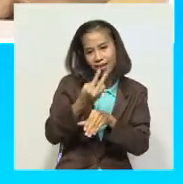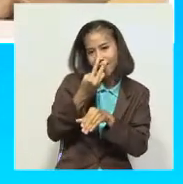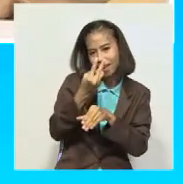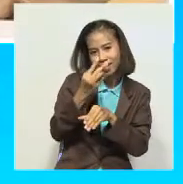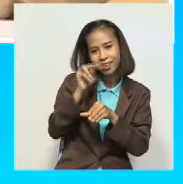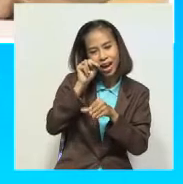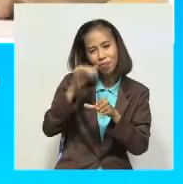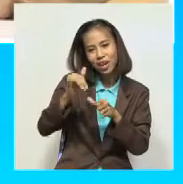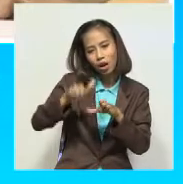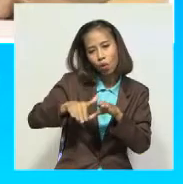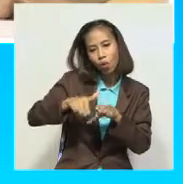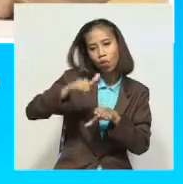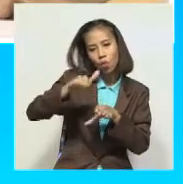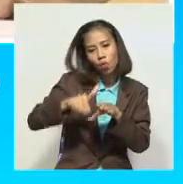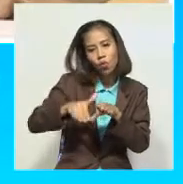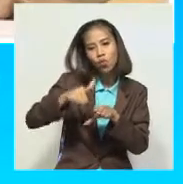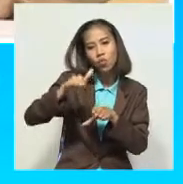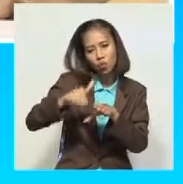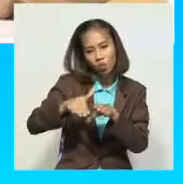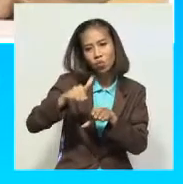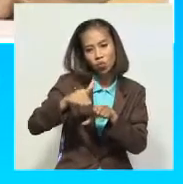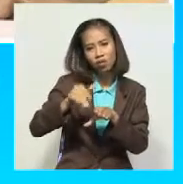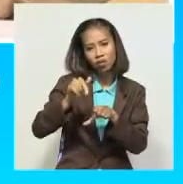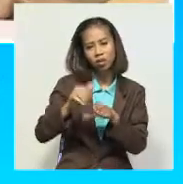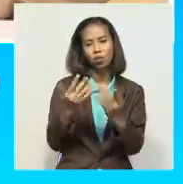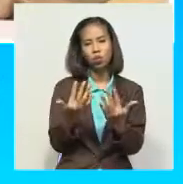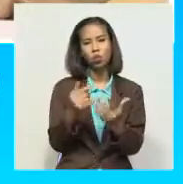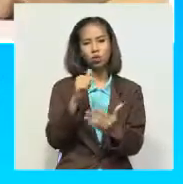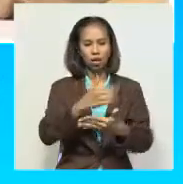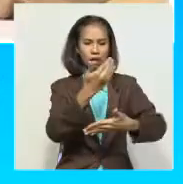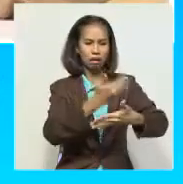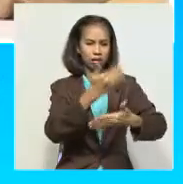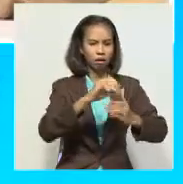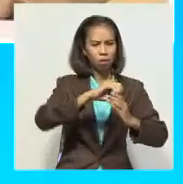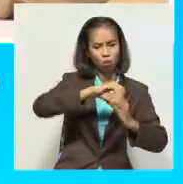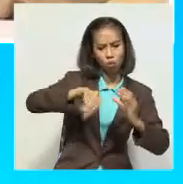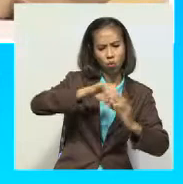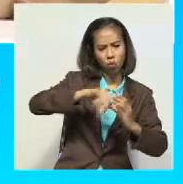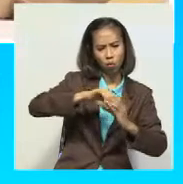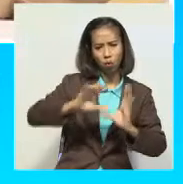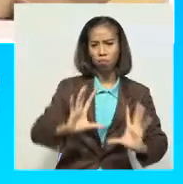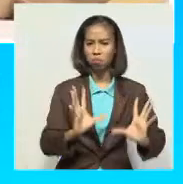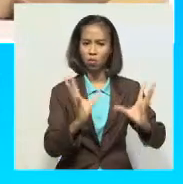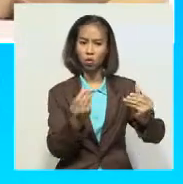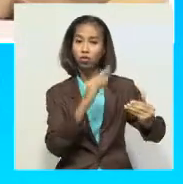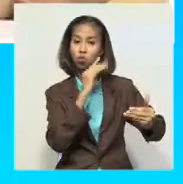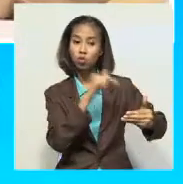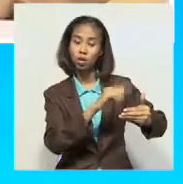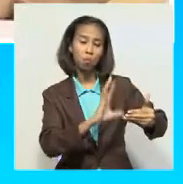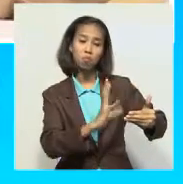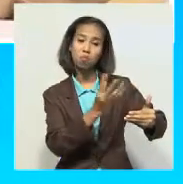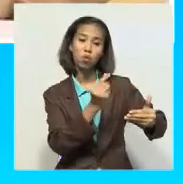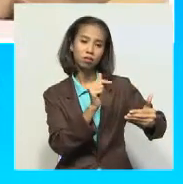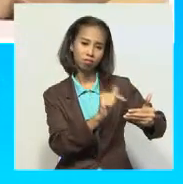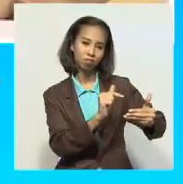าบนะคะคือต้องรอจนกว่าน้ำก้อนที่มาจากเขื่อนเพชรเนี่ยจะหมดซึ่งหมดหมายถึงว่าจนก